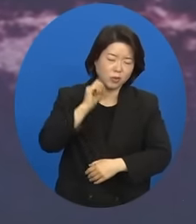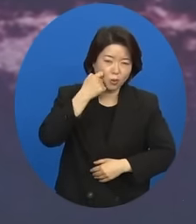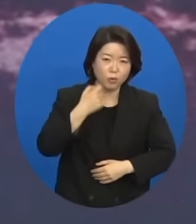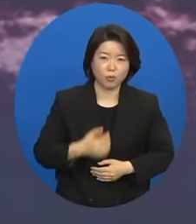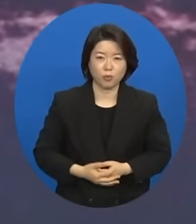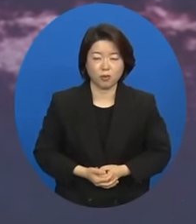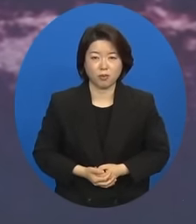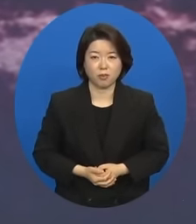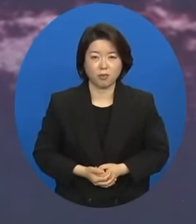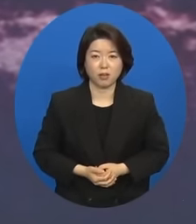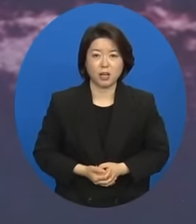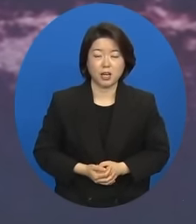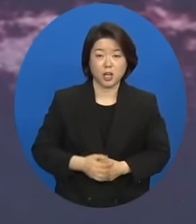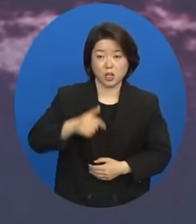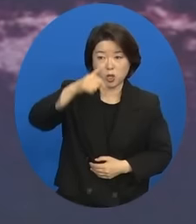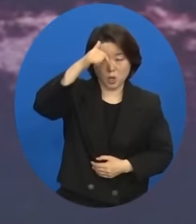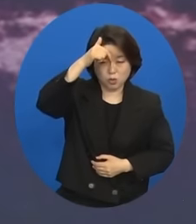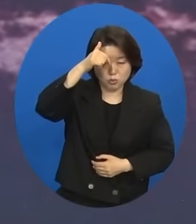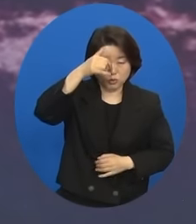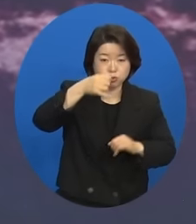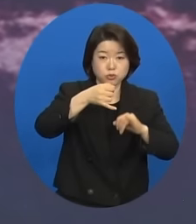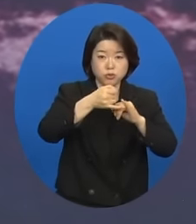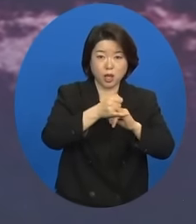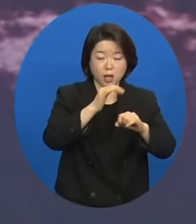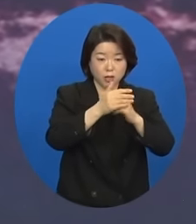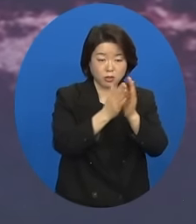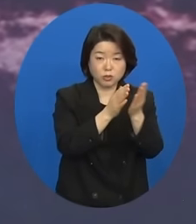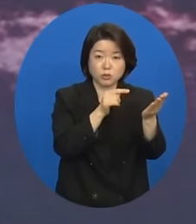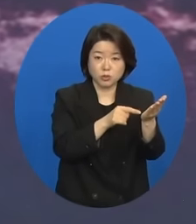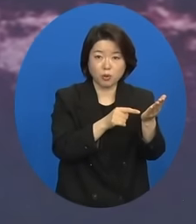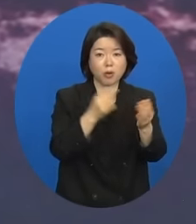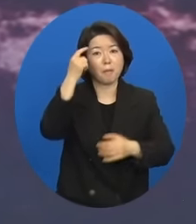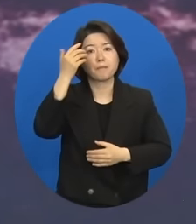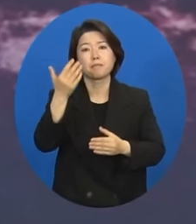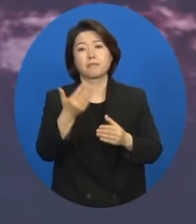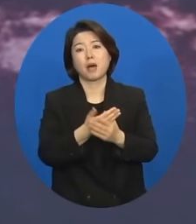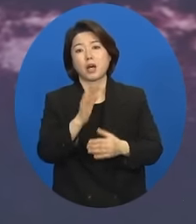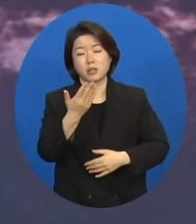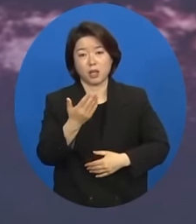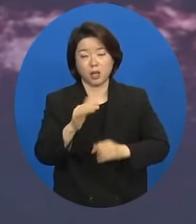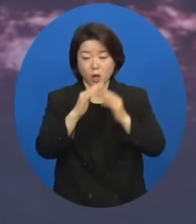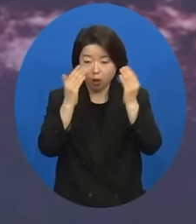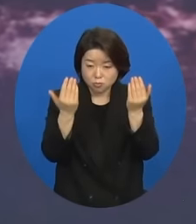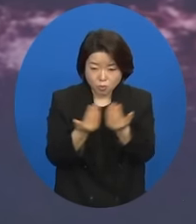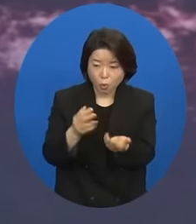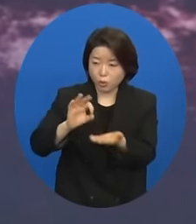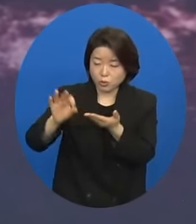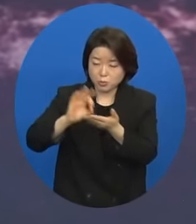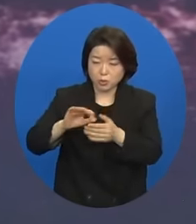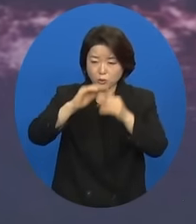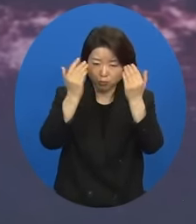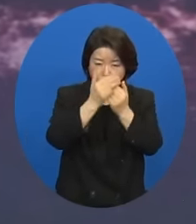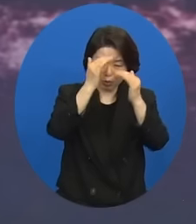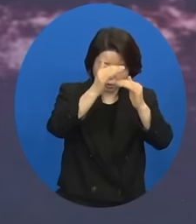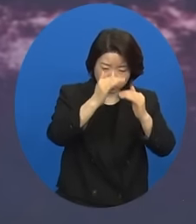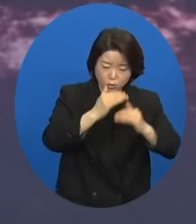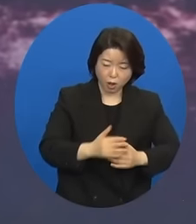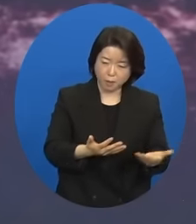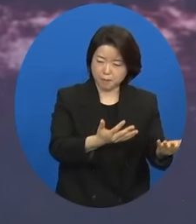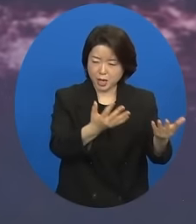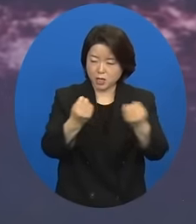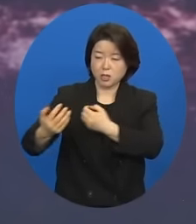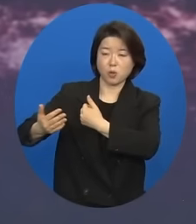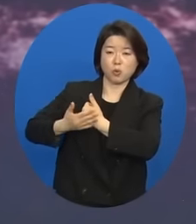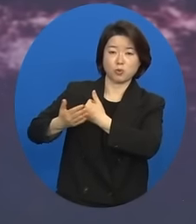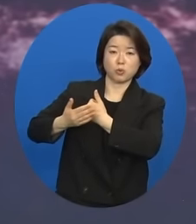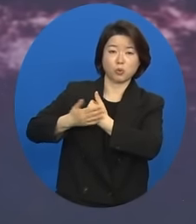그래서 구약 박사 하기까지이 모든 과정의 비용과 모든 것에 얼마나 많은 사람들의 도움이 있었겠습니까